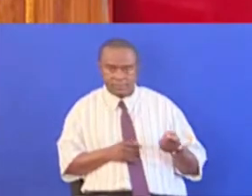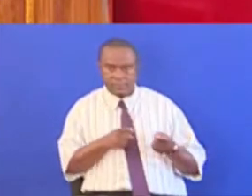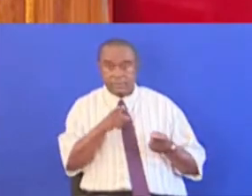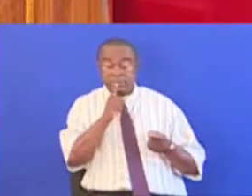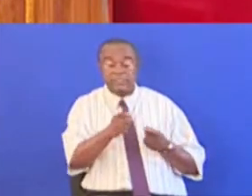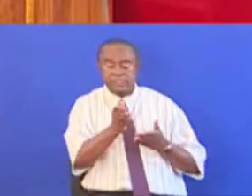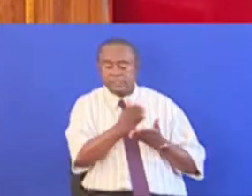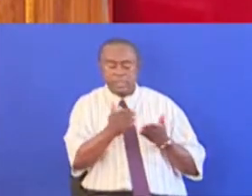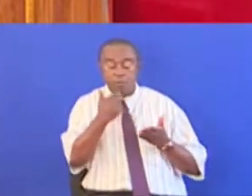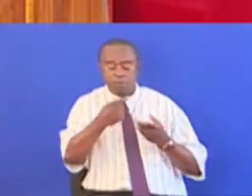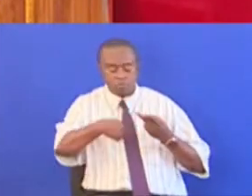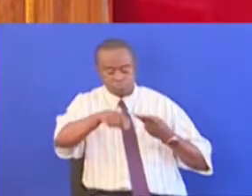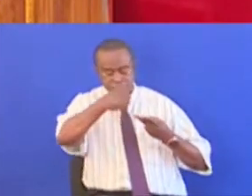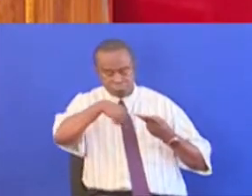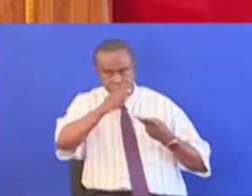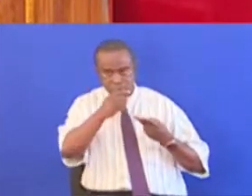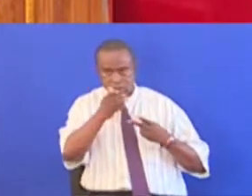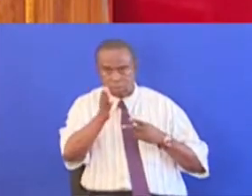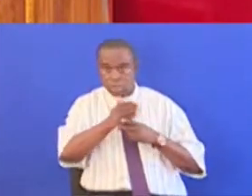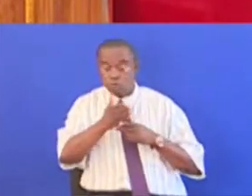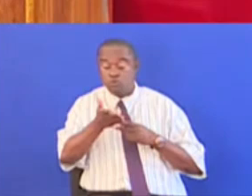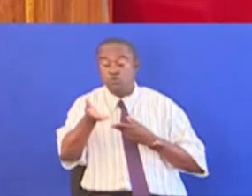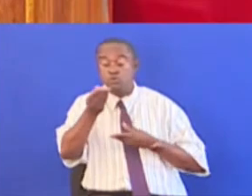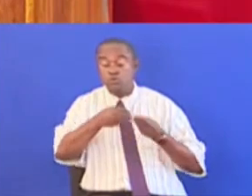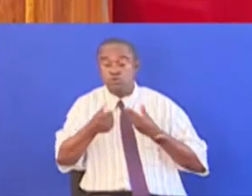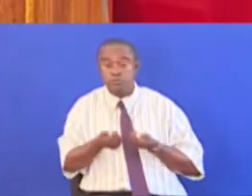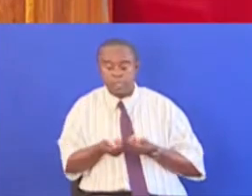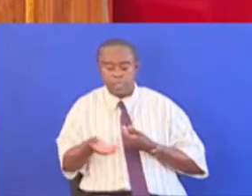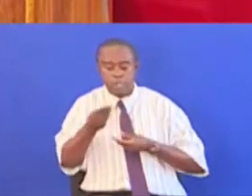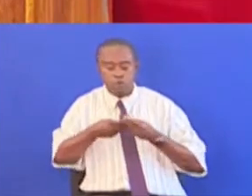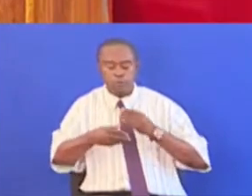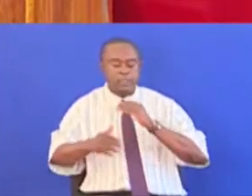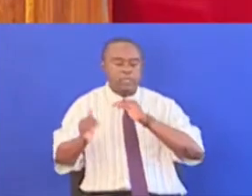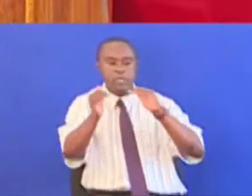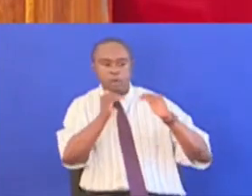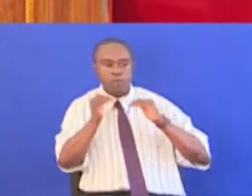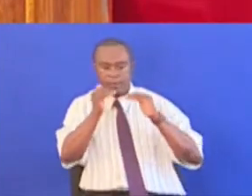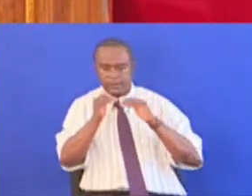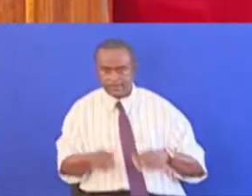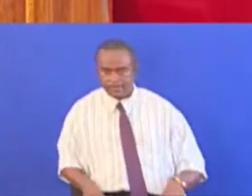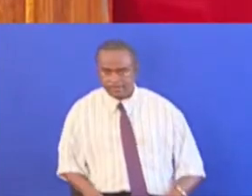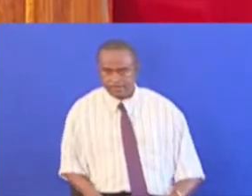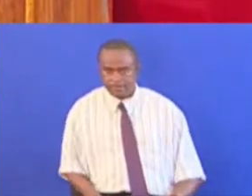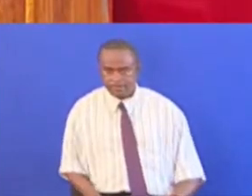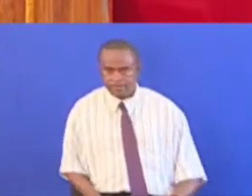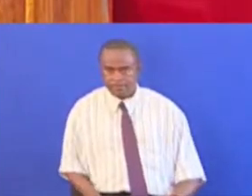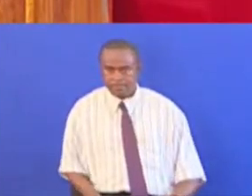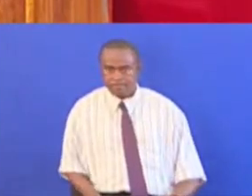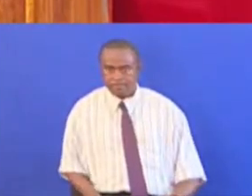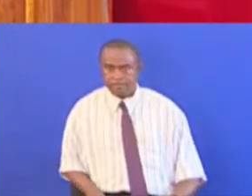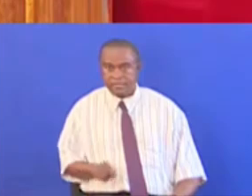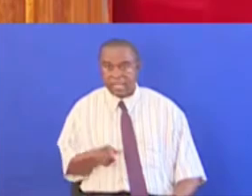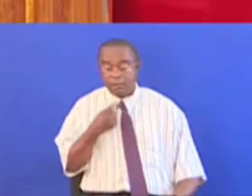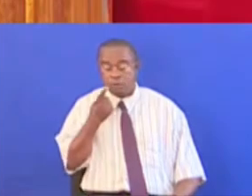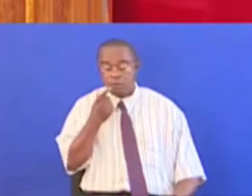nguzo muhimu ya diplomasia ya uchumi, yani economic diplomacy. Na hapa nikiazima maneno ya Profesa Ali